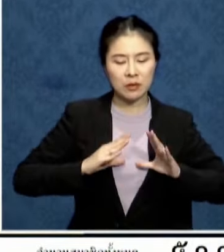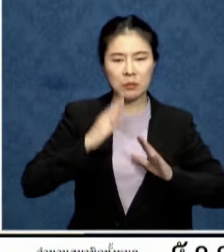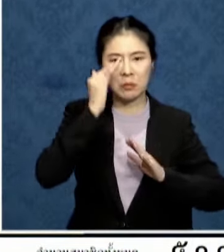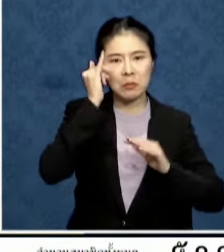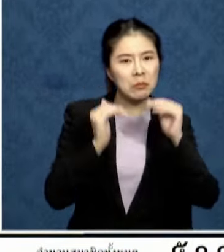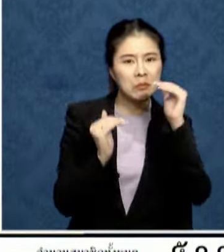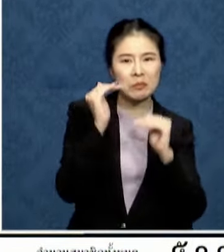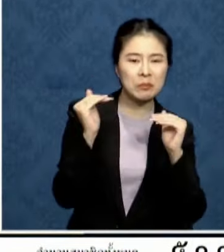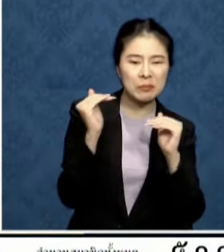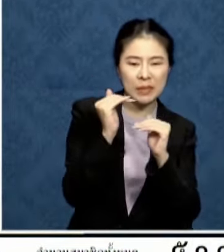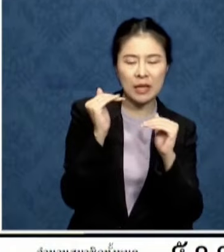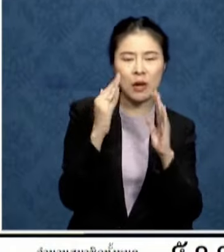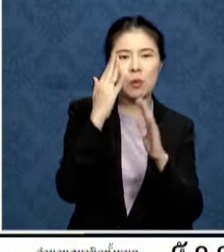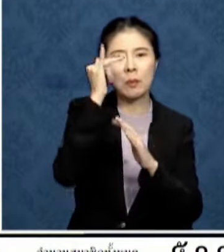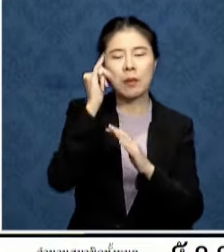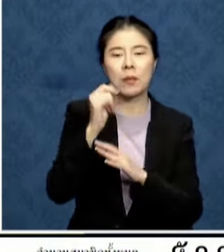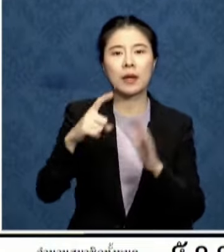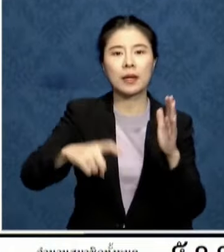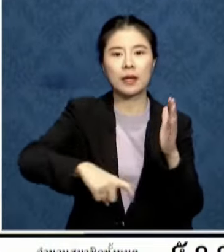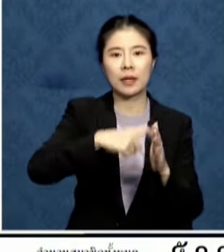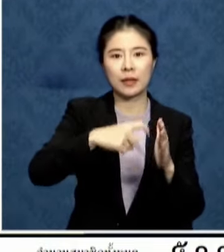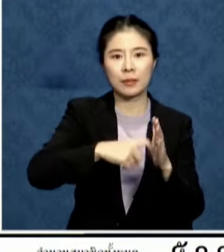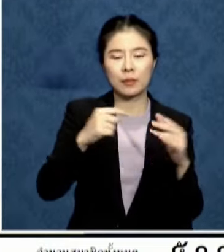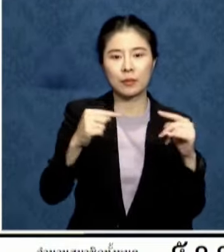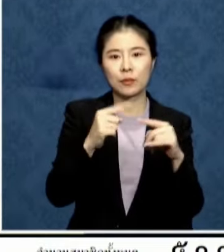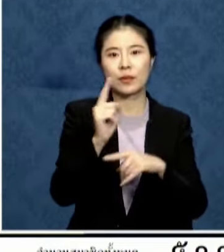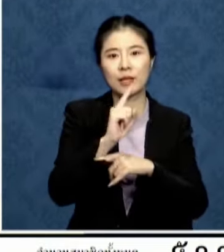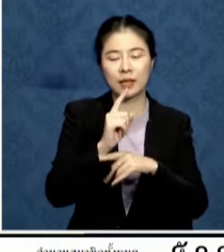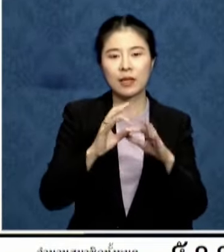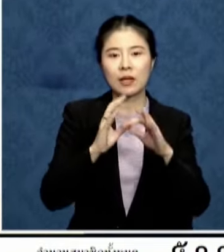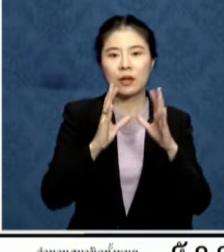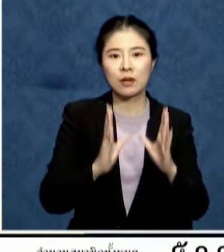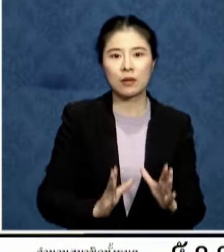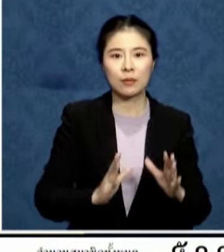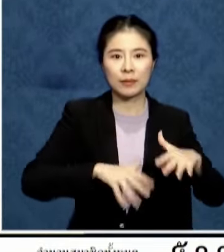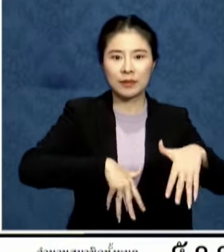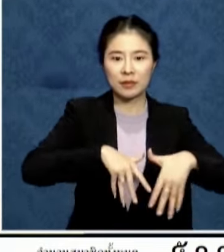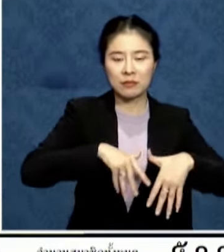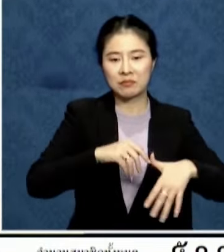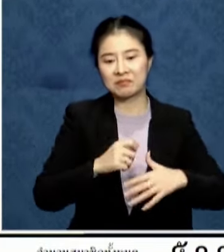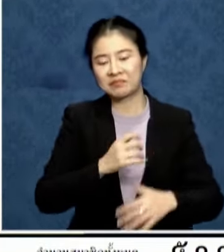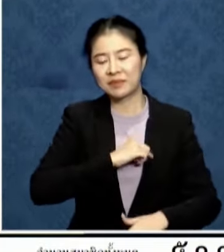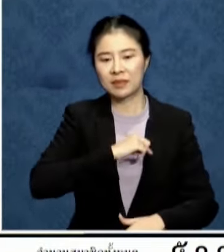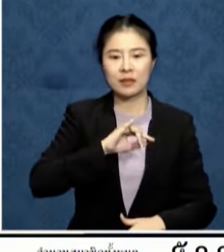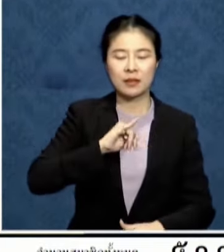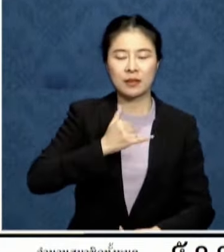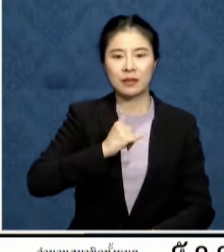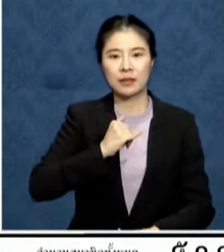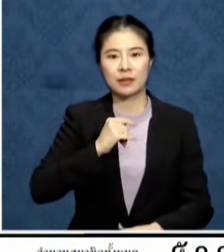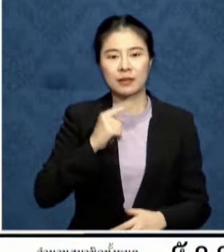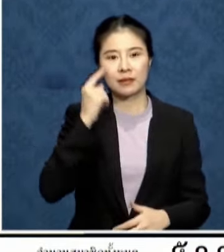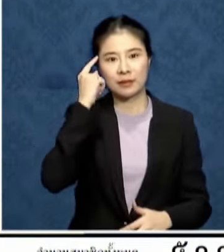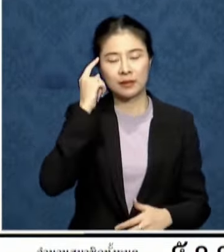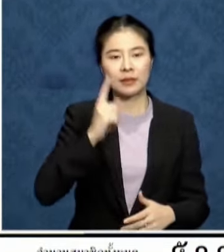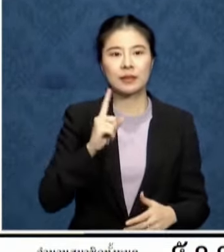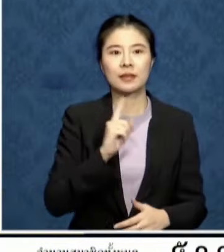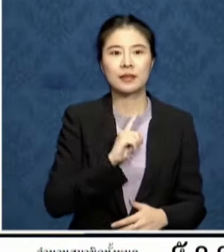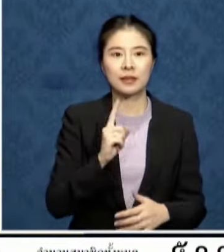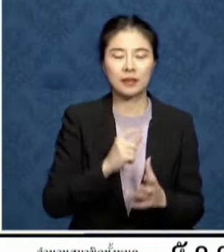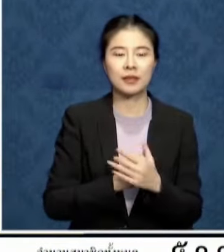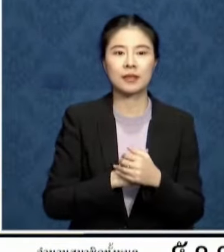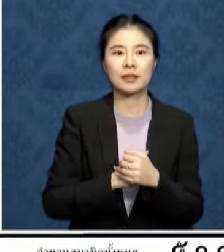รรมเกิดขึ้นโดยมีบางคนยกเหตุผลขึ้นมาว่าประชาชนที่อาจจะมีความลังเลใจไม่แน่ใจว่าจะลงคะแนนด้านไหนเนี่ยอาจจะมีแน